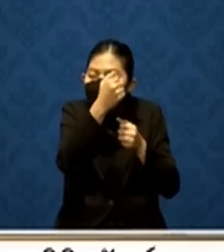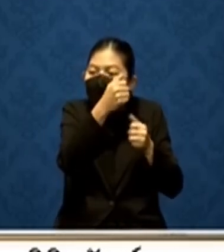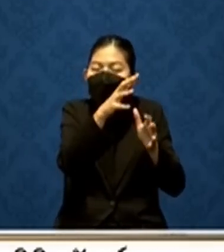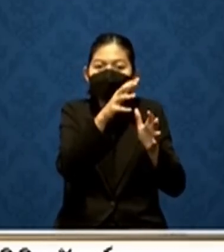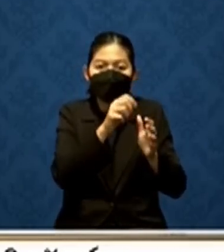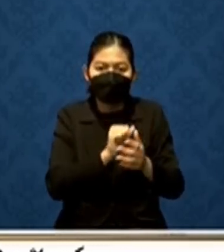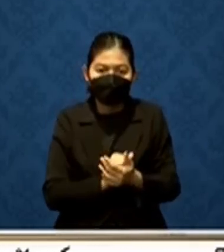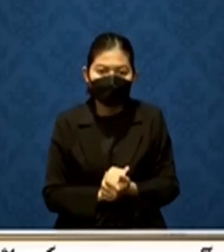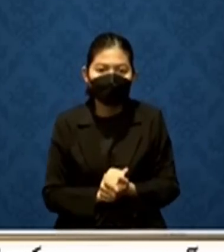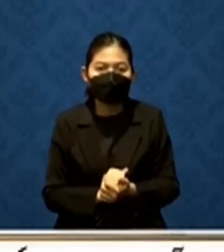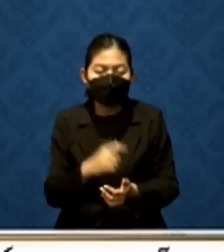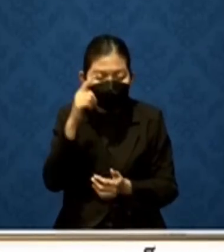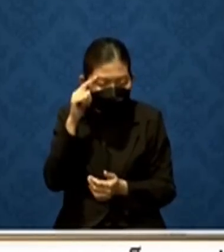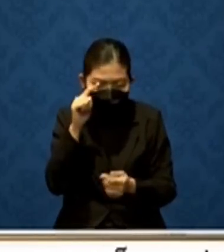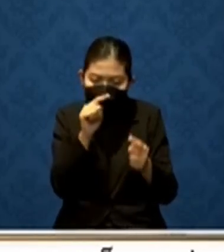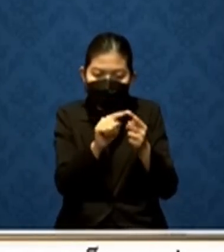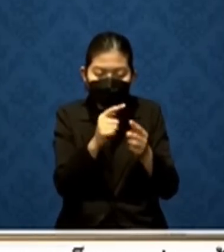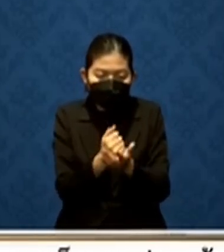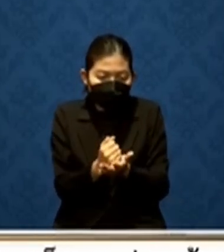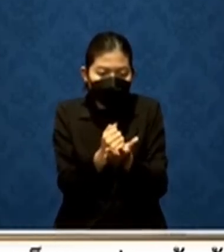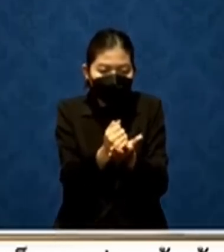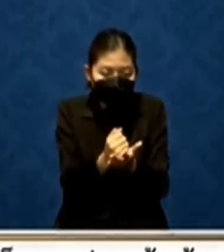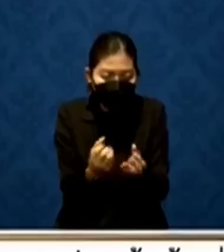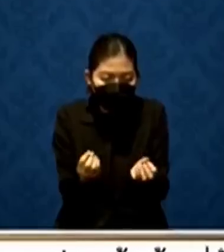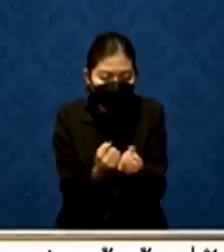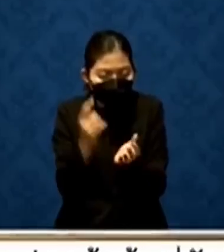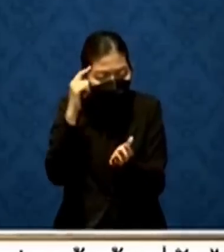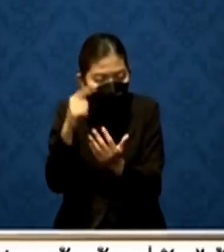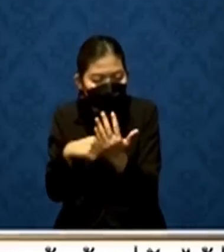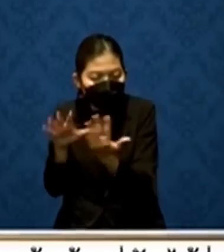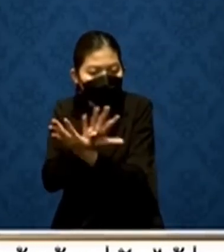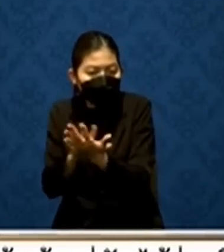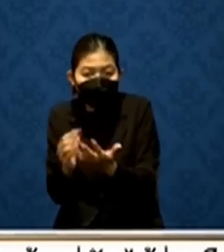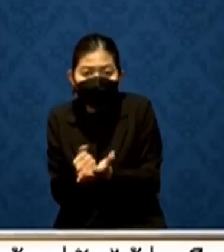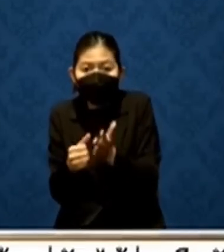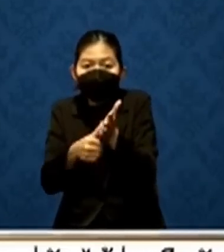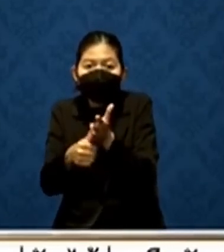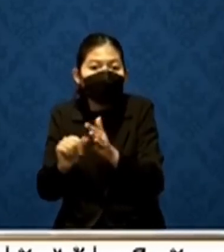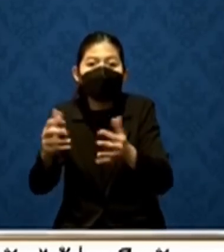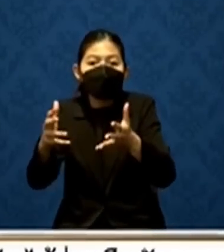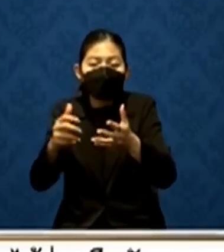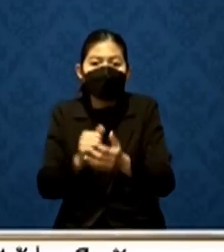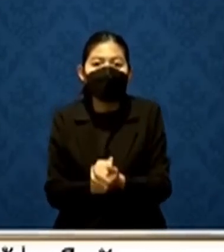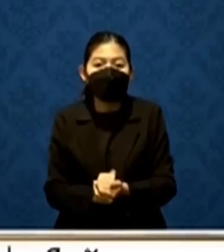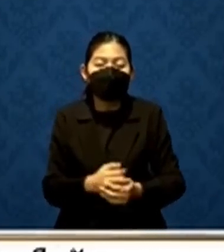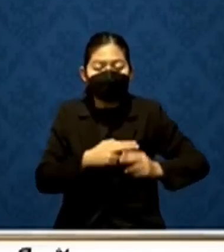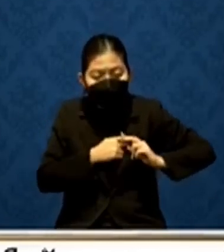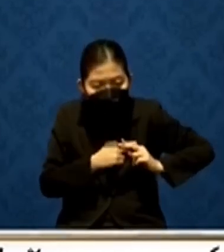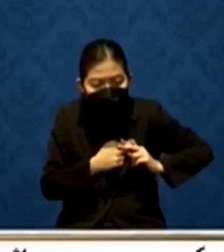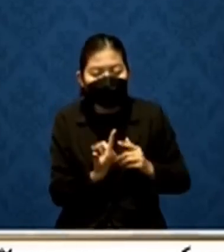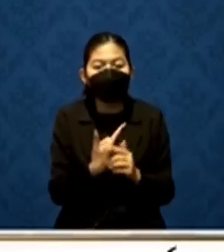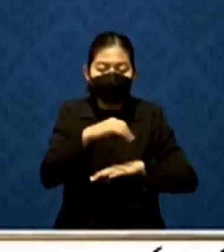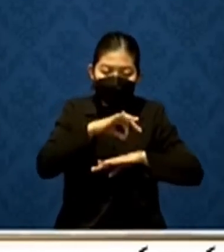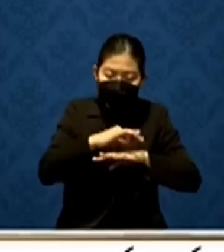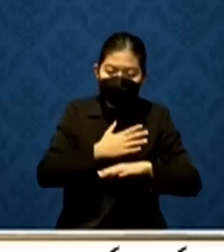ไม่ทำเล็งถึงความเสียหายที่เกิดขึ้นกับประเทศไร้จิตสำนึกและไร้ความรับผิดชอบต่อตำแหน่งหน้าที่